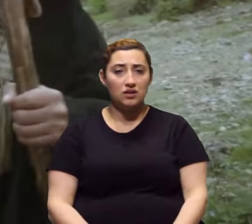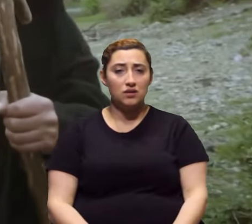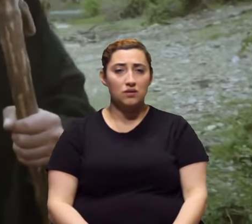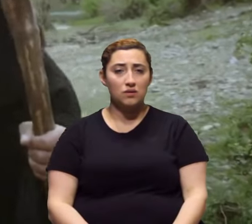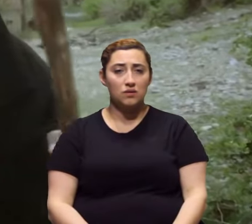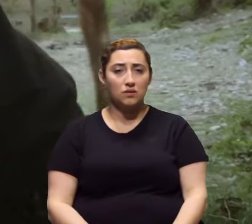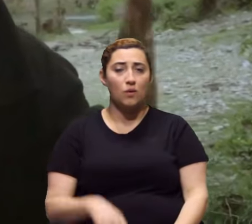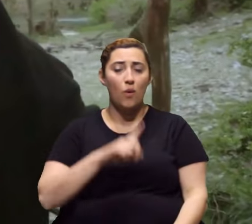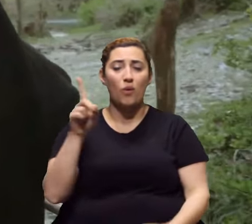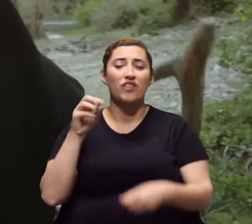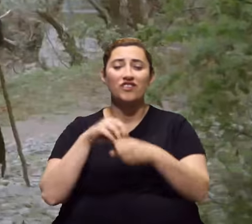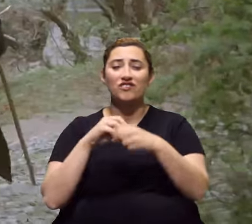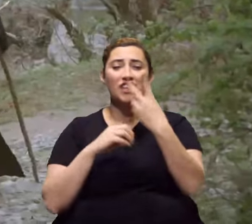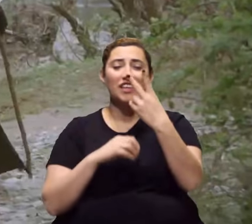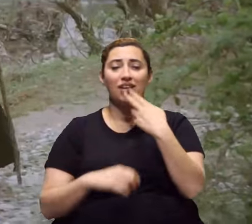Onda 2 dilber var.